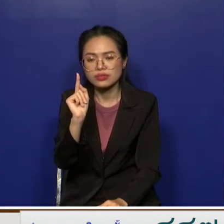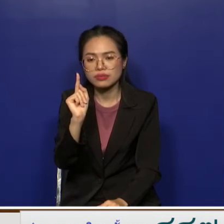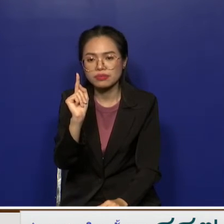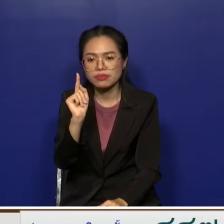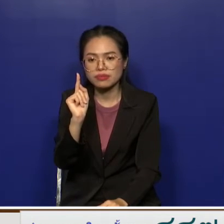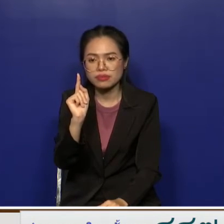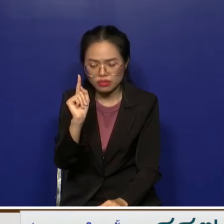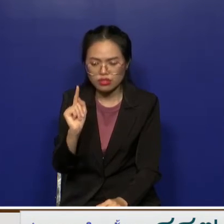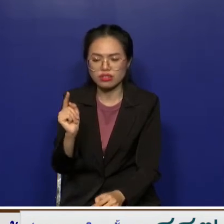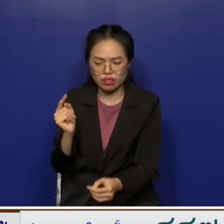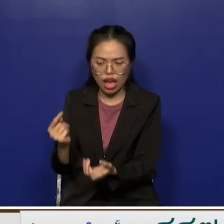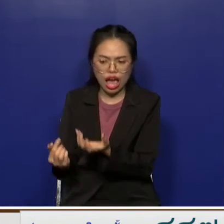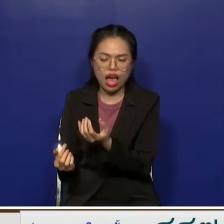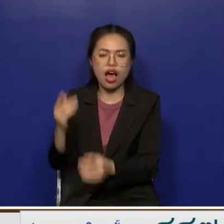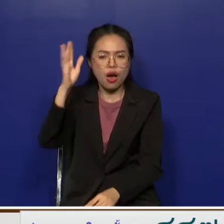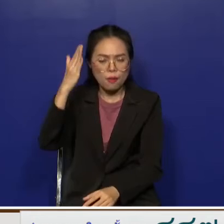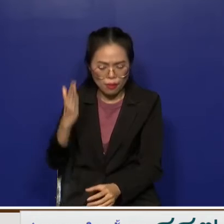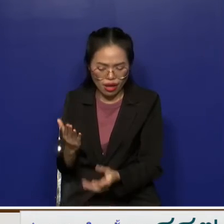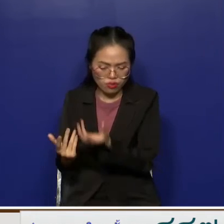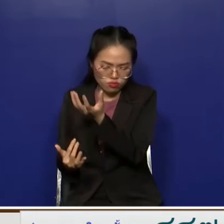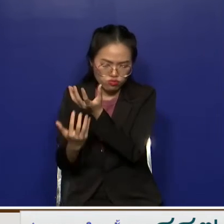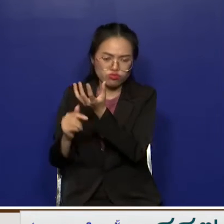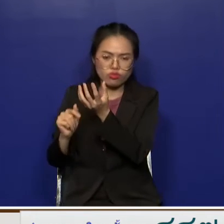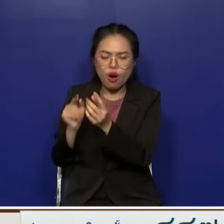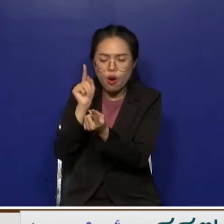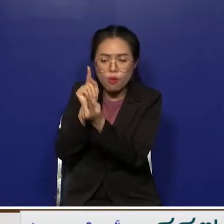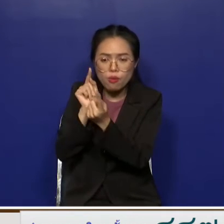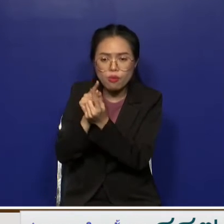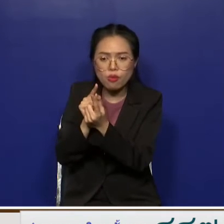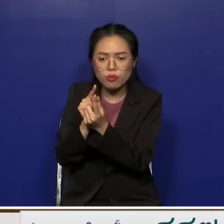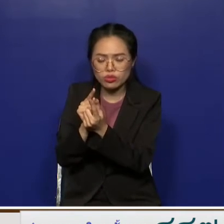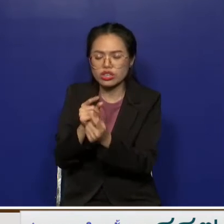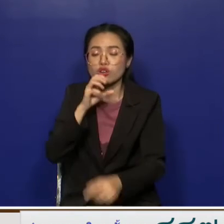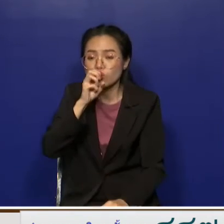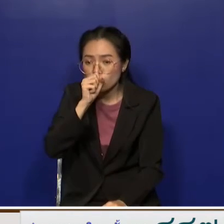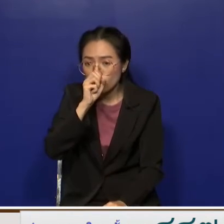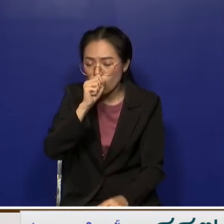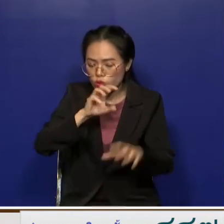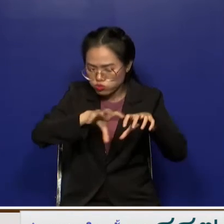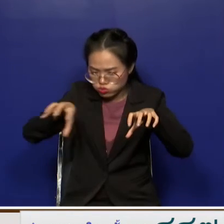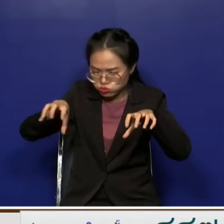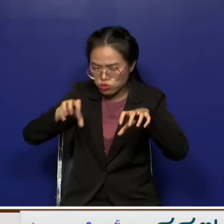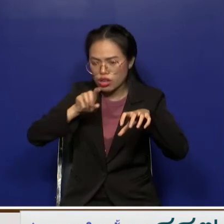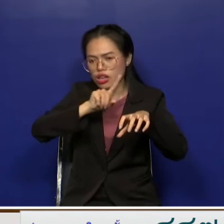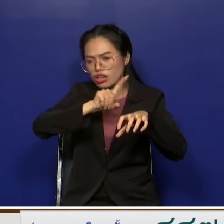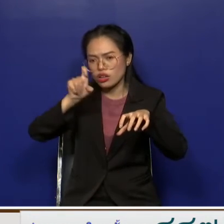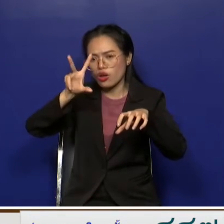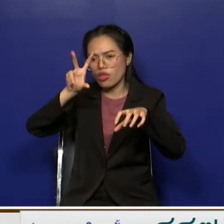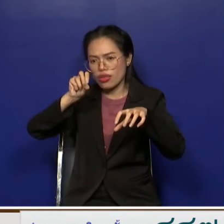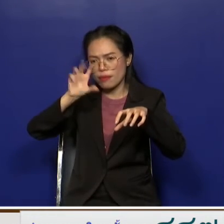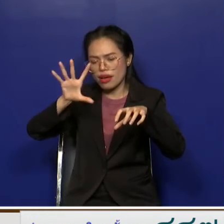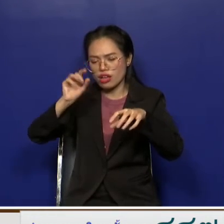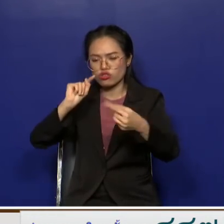พบว่าการใช้พืชกระท่อมนะที่ทดลองไป135สถานที่ครับหมู่บ้านและชุมชนนะ